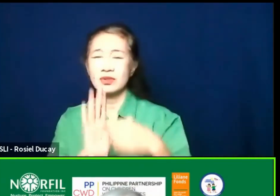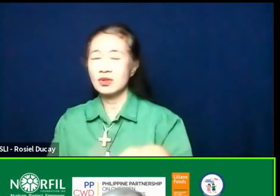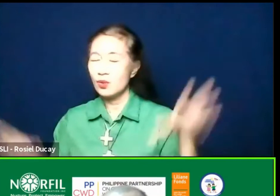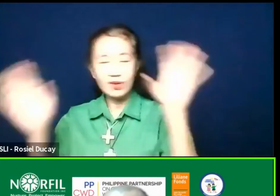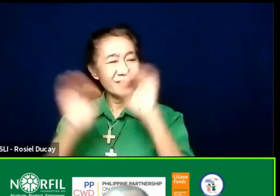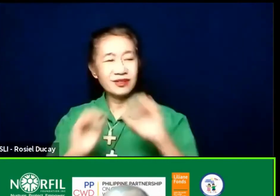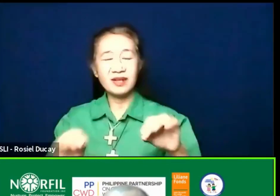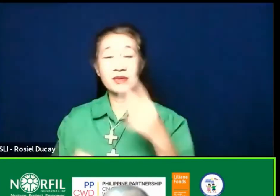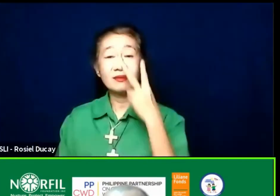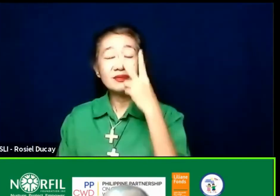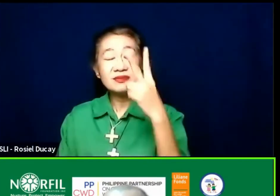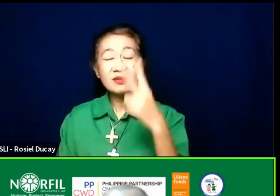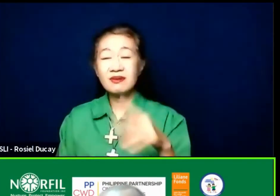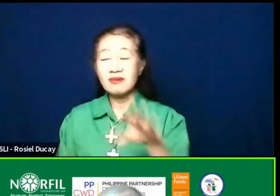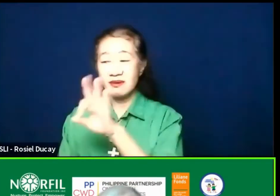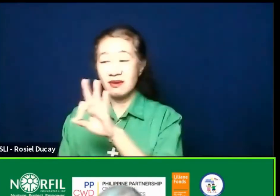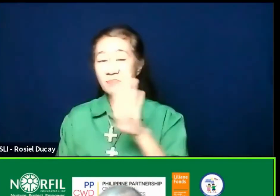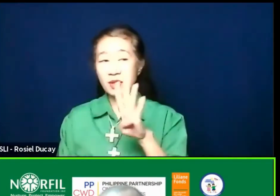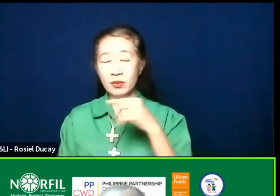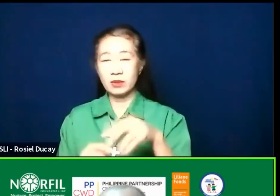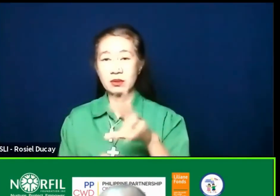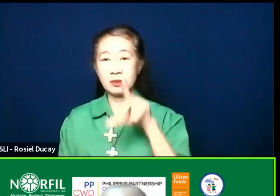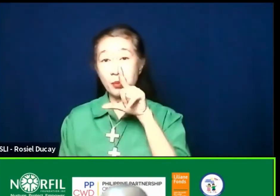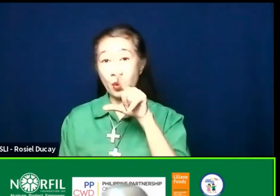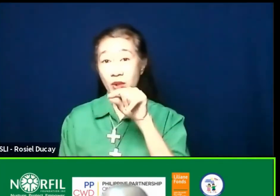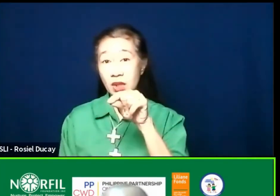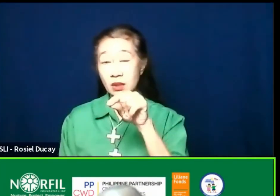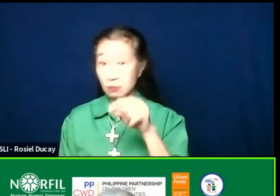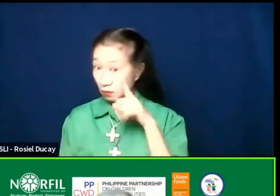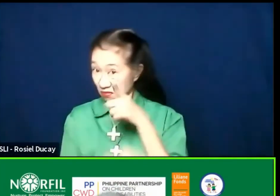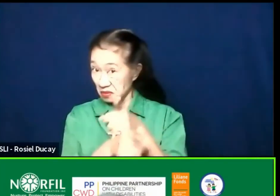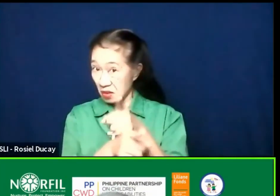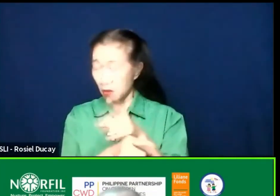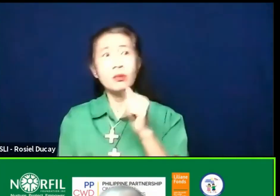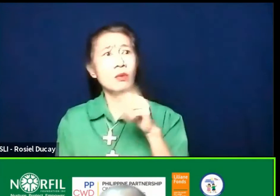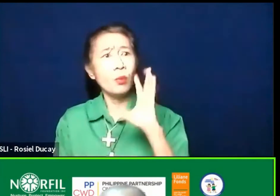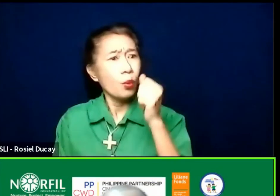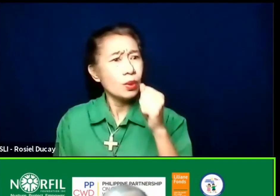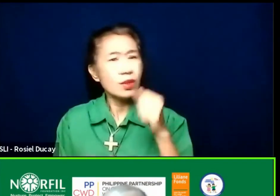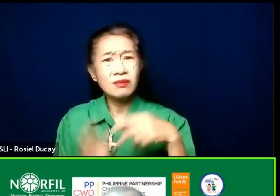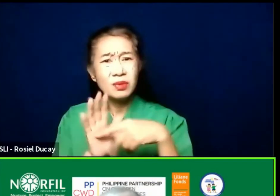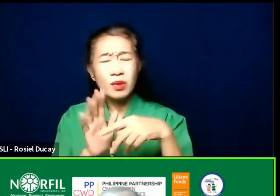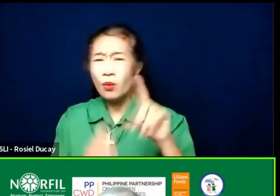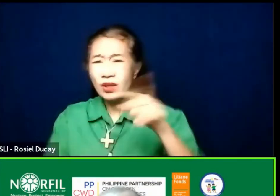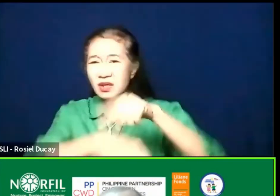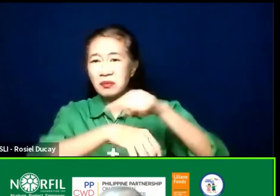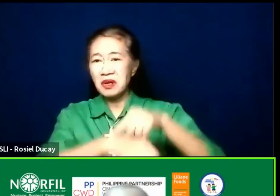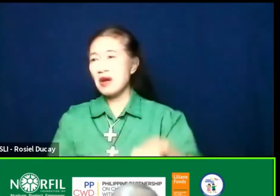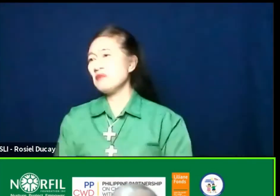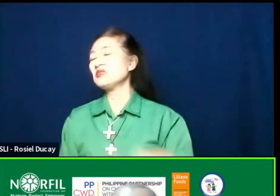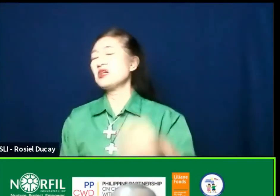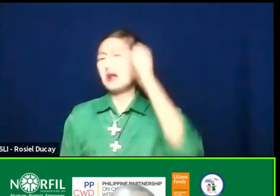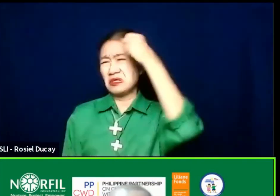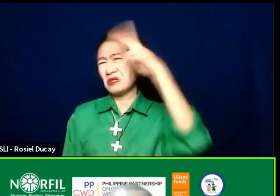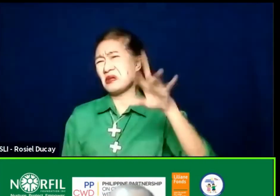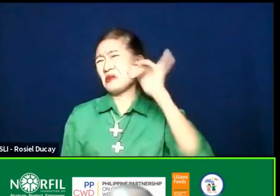mahihita po sa FB Live na pagka-reporting, no? Dahil sino ba yon? Sino ba nag-post? Anong oras ba? Ay sir, kahapon pa po yan. Akala